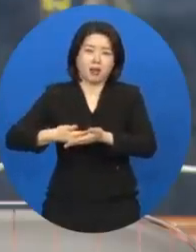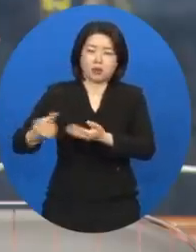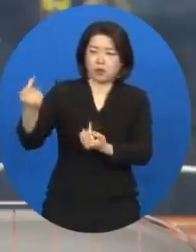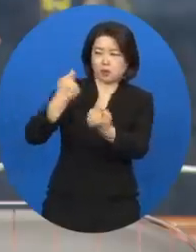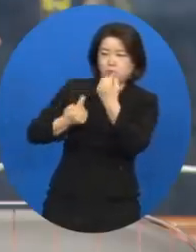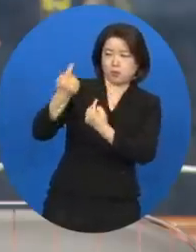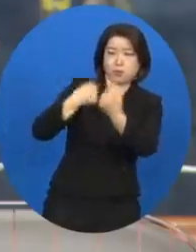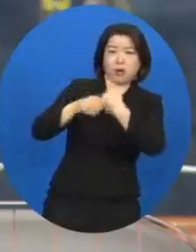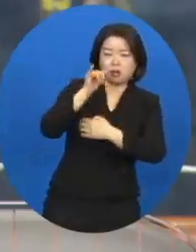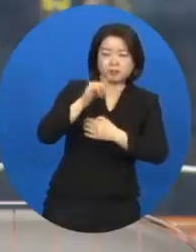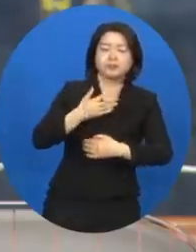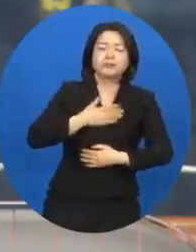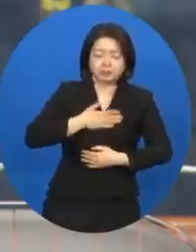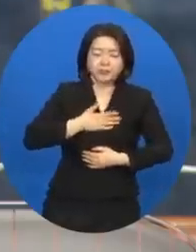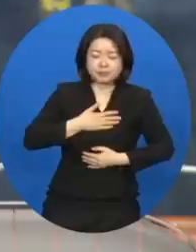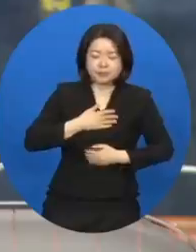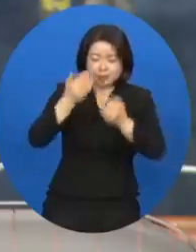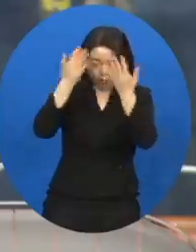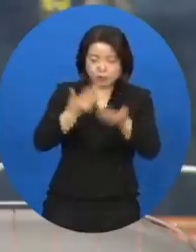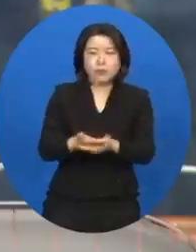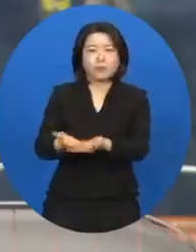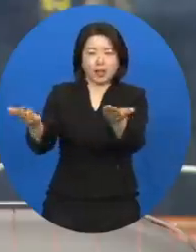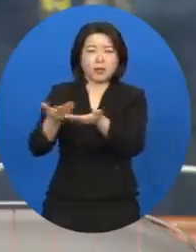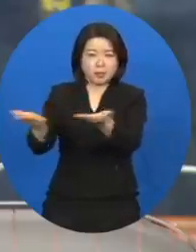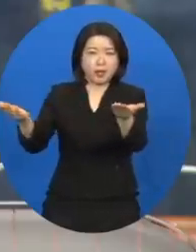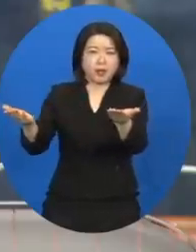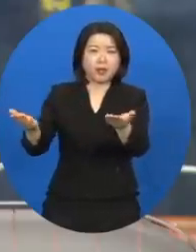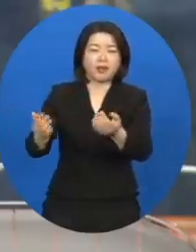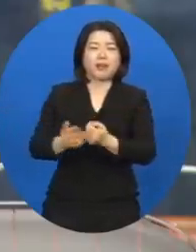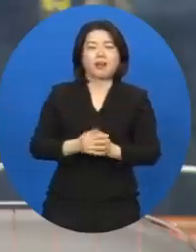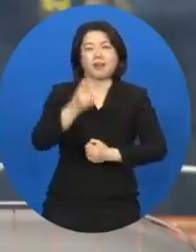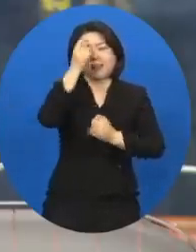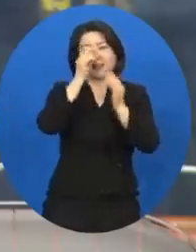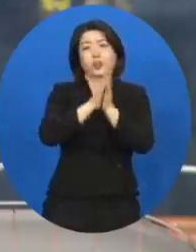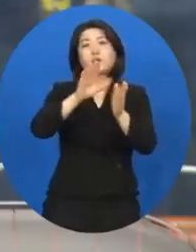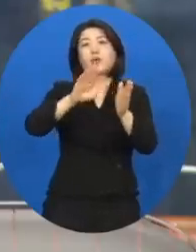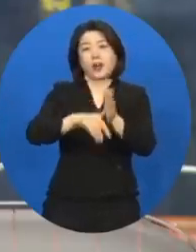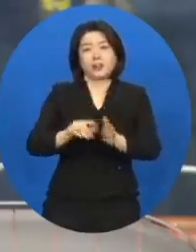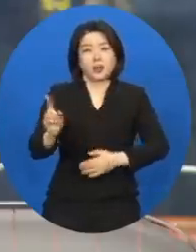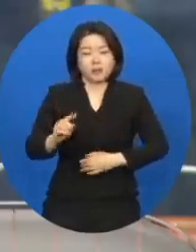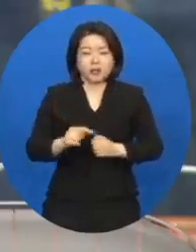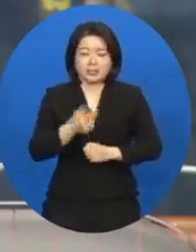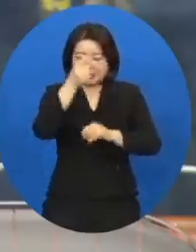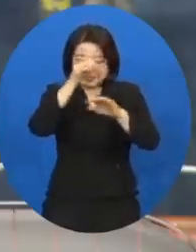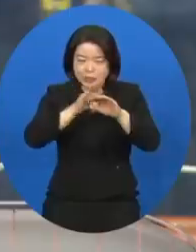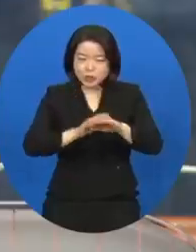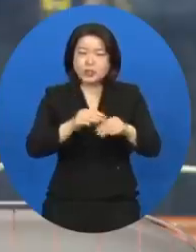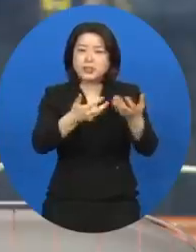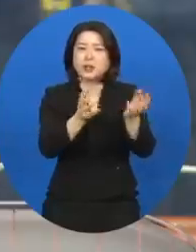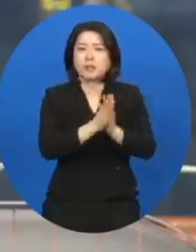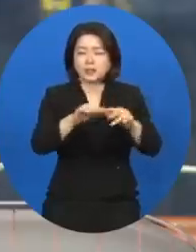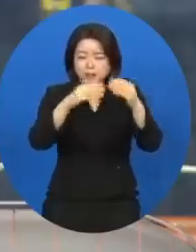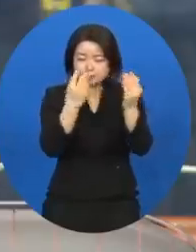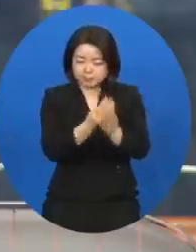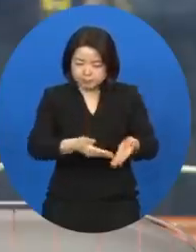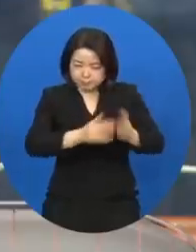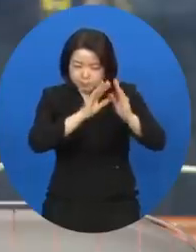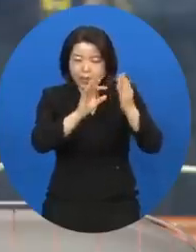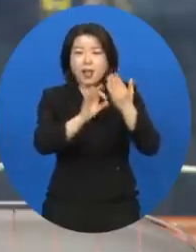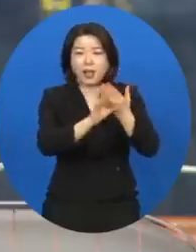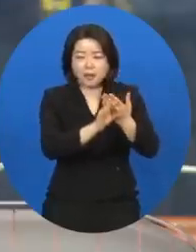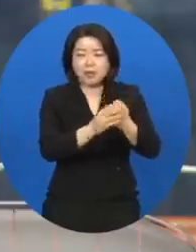하자고 내놓았어요. 왜냐하면 우리가 그때 기도할 때 하나님 이 예배당만 완공하게 해주시면 한국교회